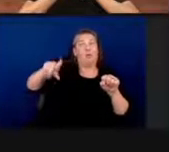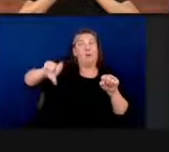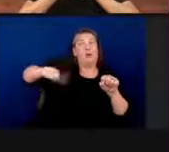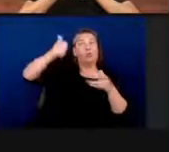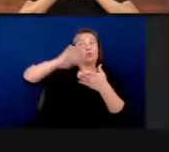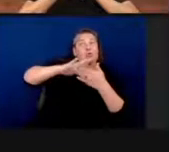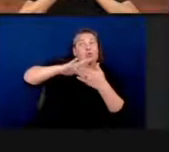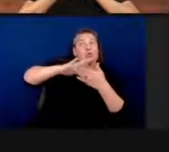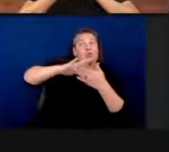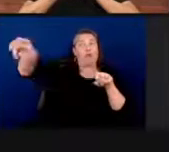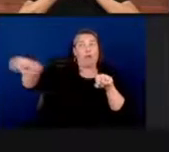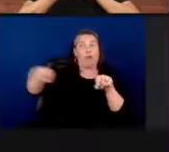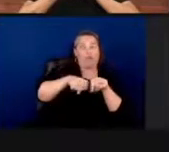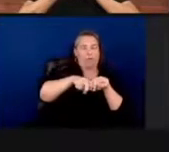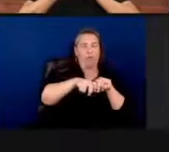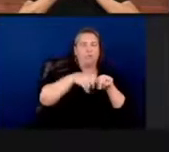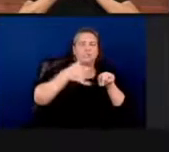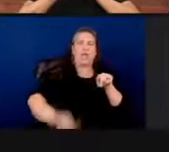tumejaribu